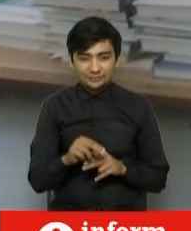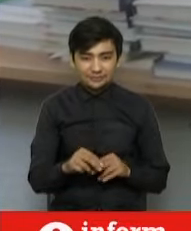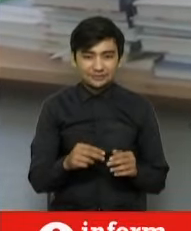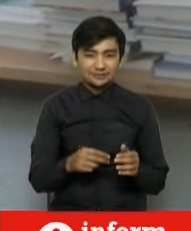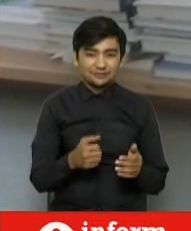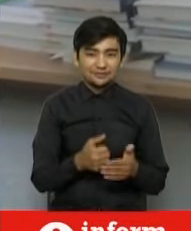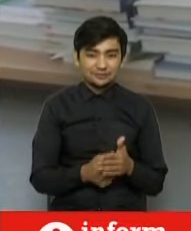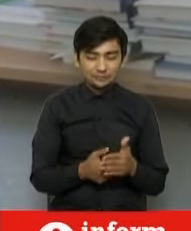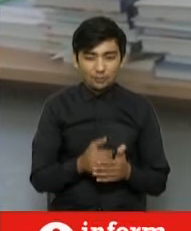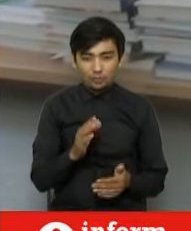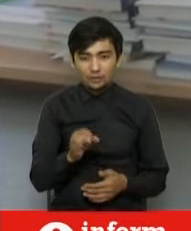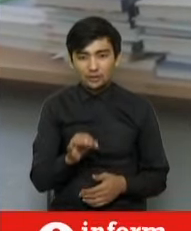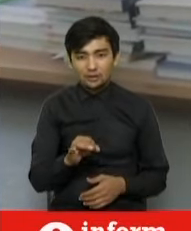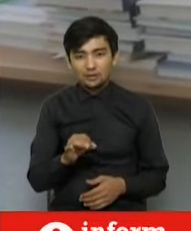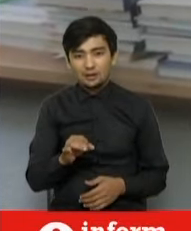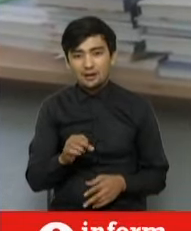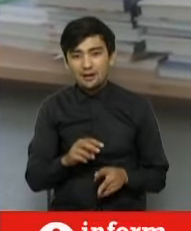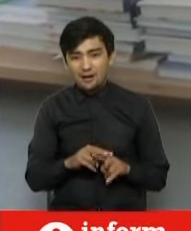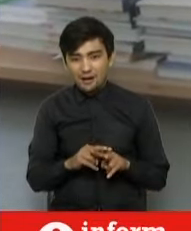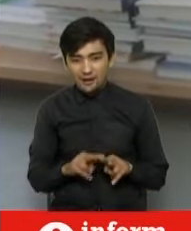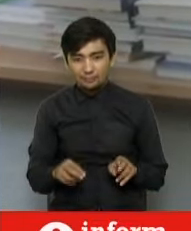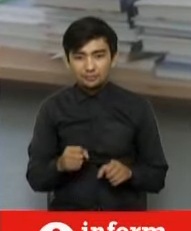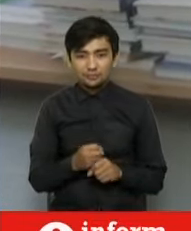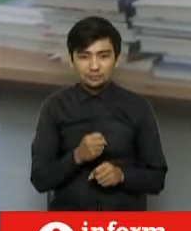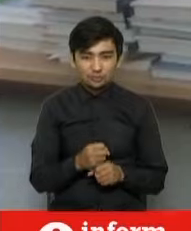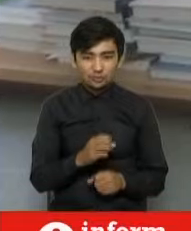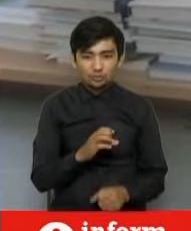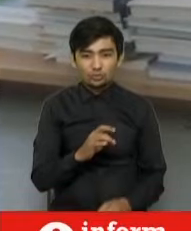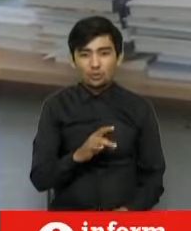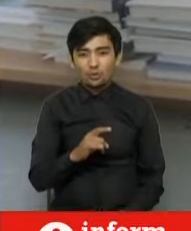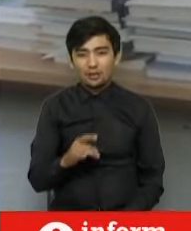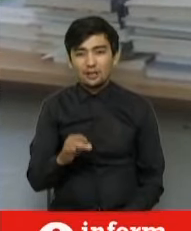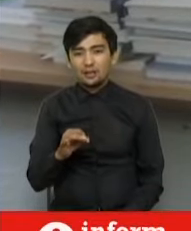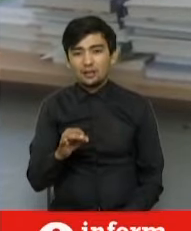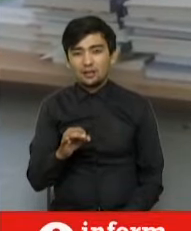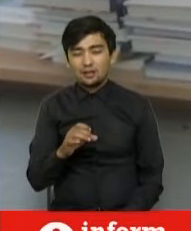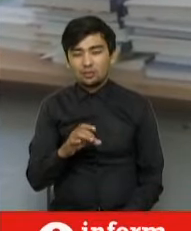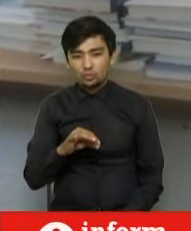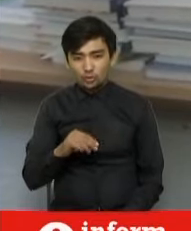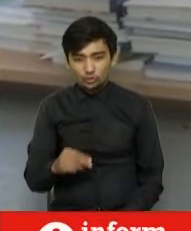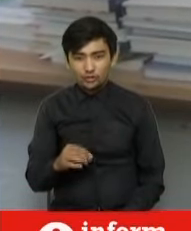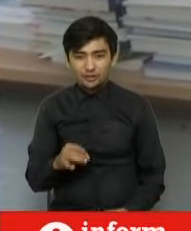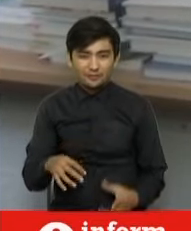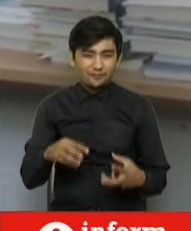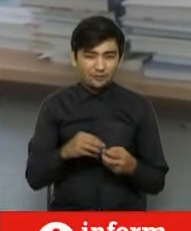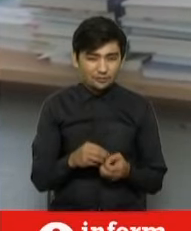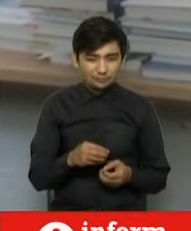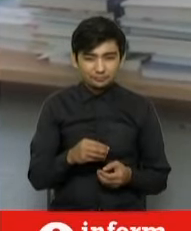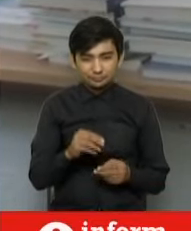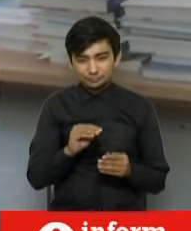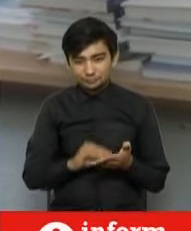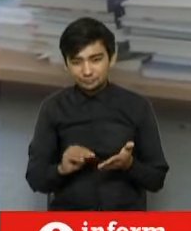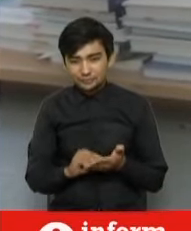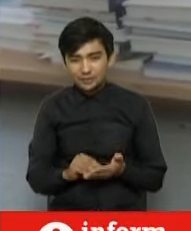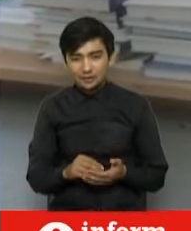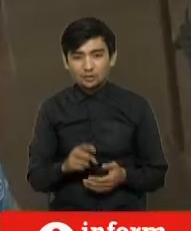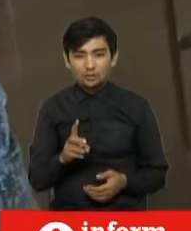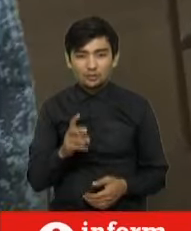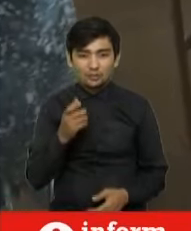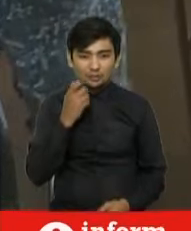наши обучающие также пишут имена СОРы, СОЧи после каждого раздела, и в силу своих возможностей,